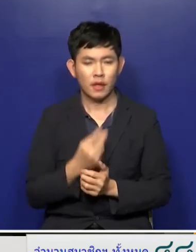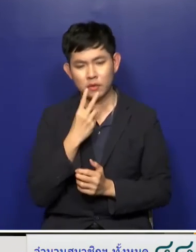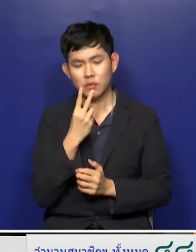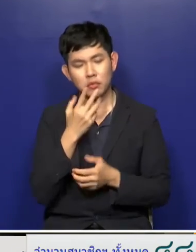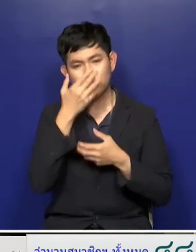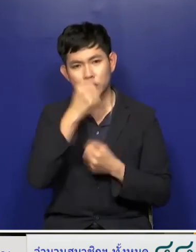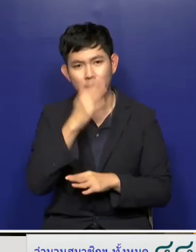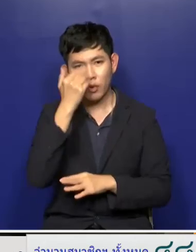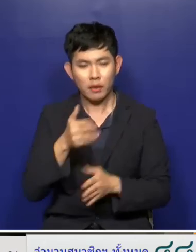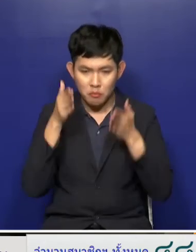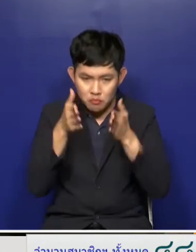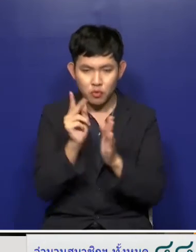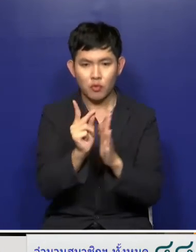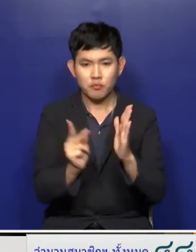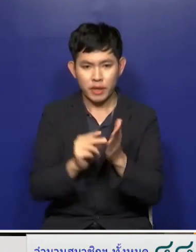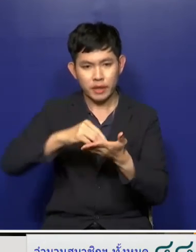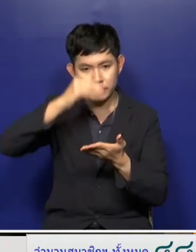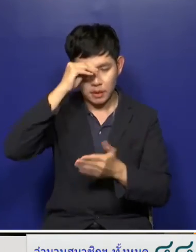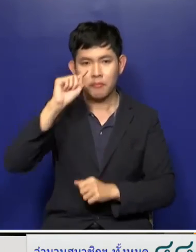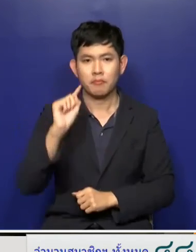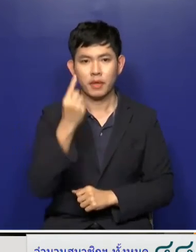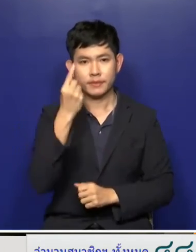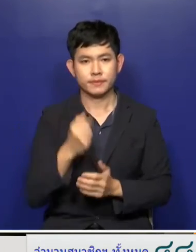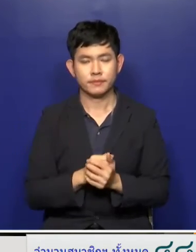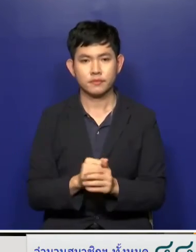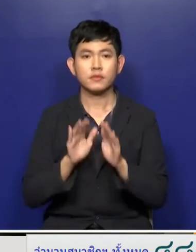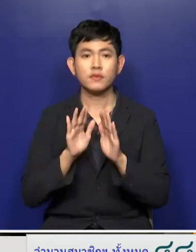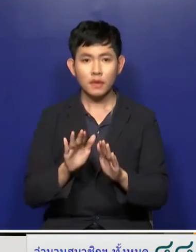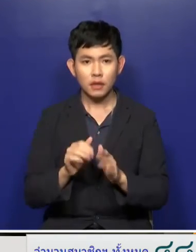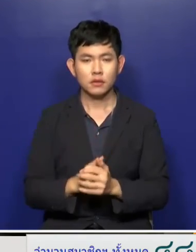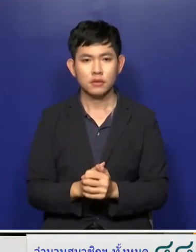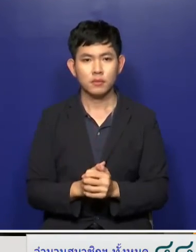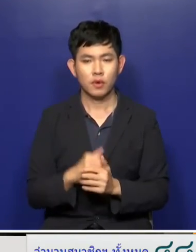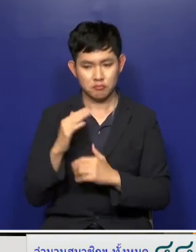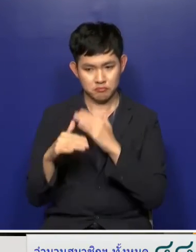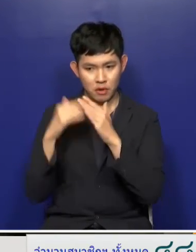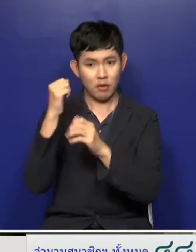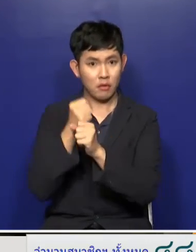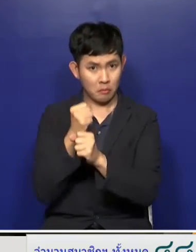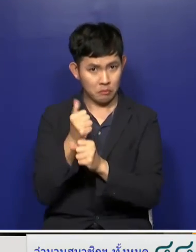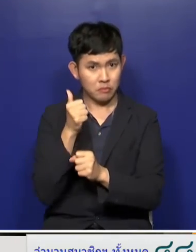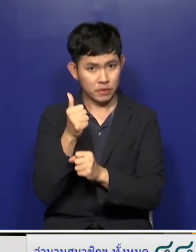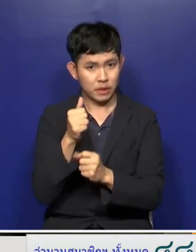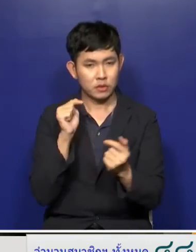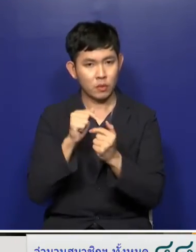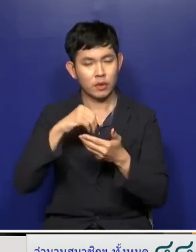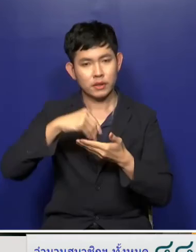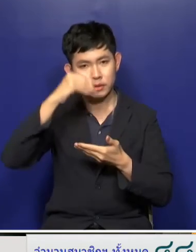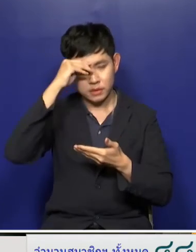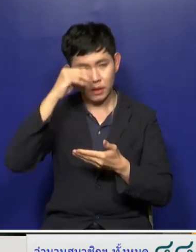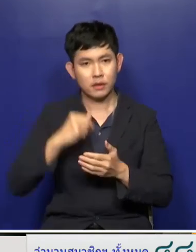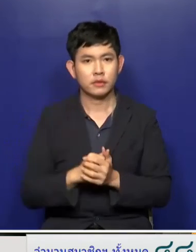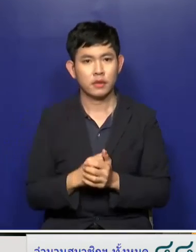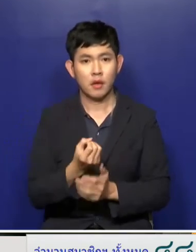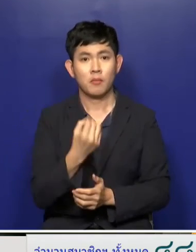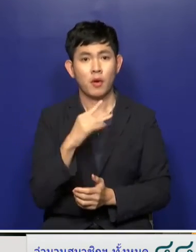เพรท่านมุงมนทจะเขีนกุษหมายการศึษาให่ผมฝากท่านไ้นะฮ อัี้เป็นคามก้าวหน้ามากในทางการศึกษาซึ่เขา